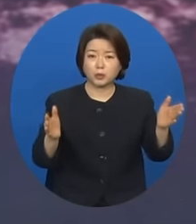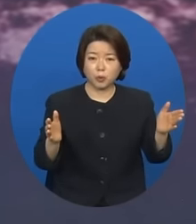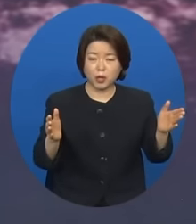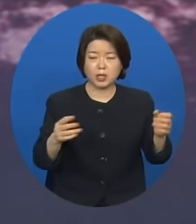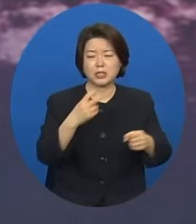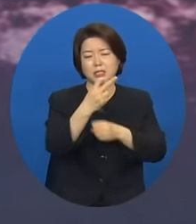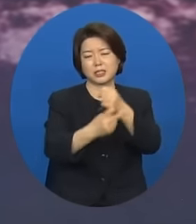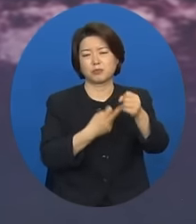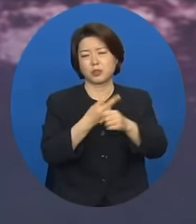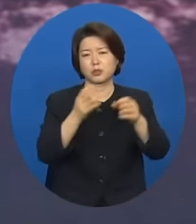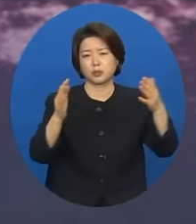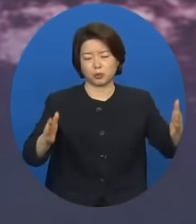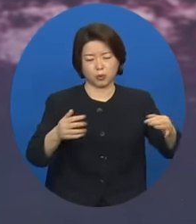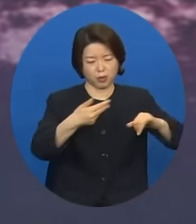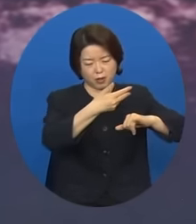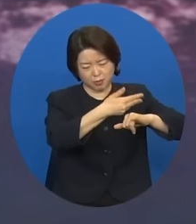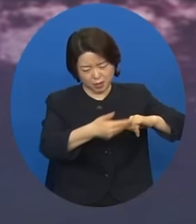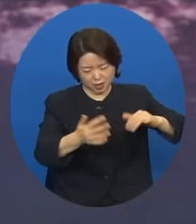12년입니다